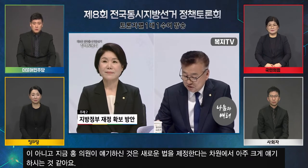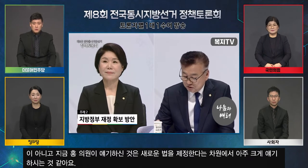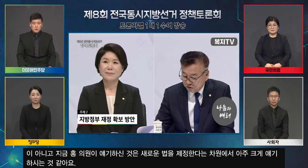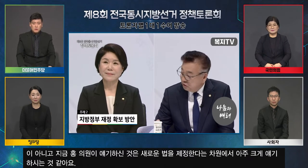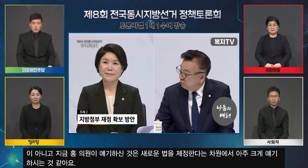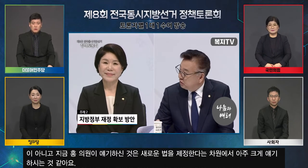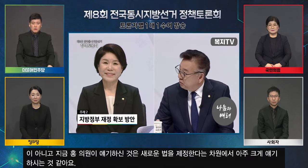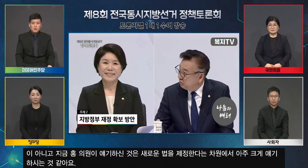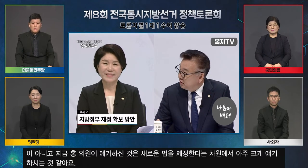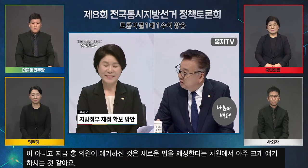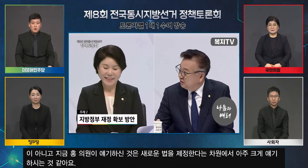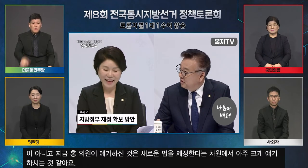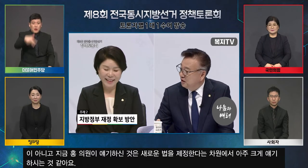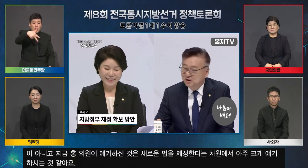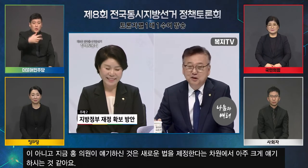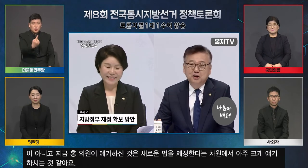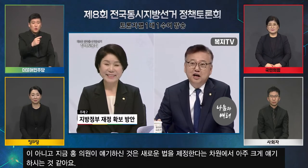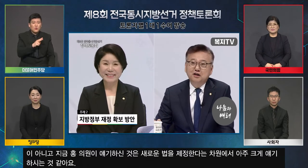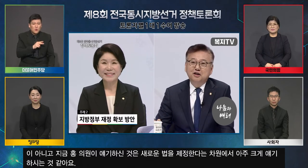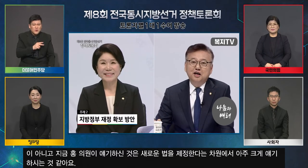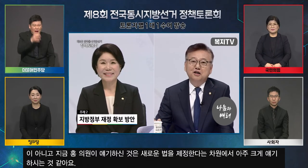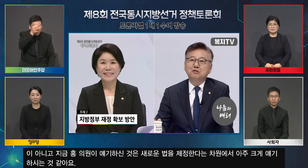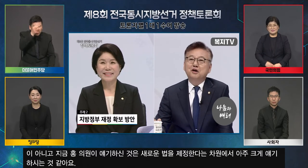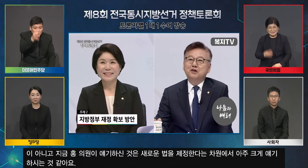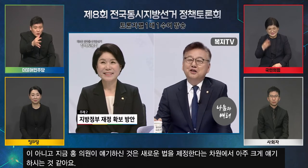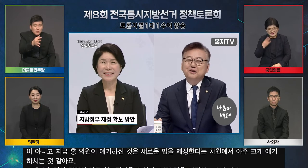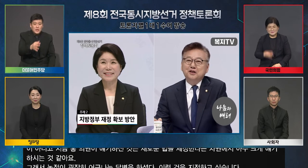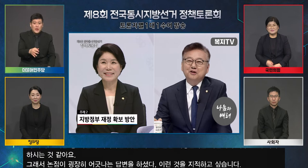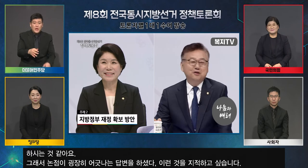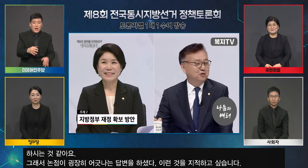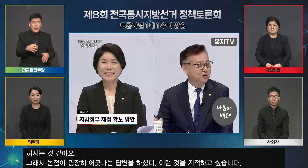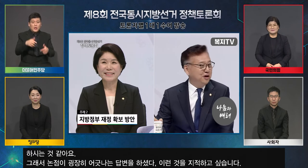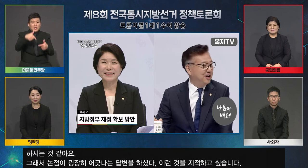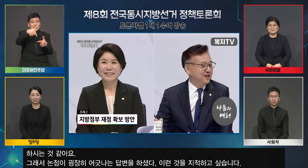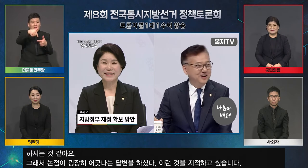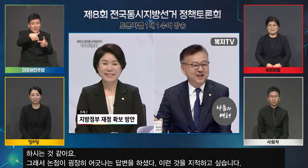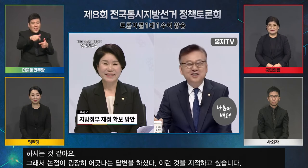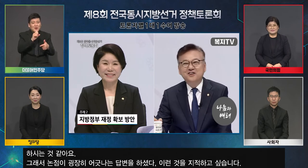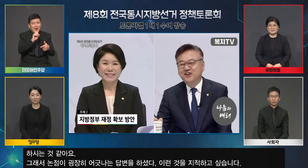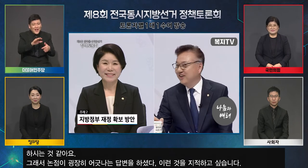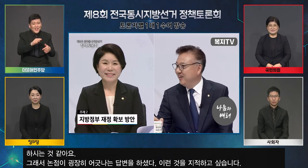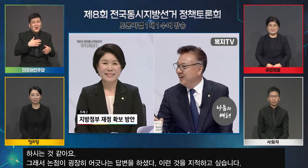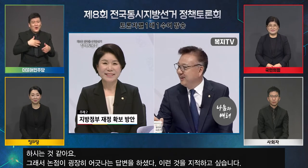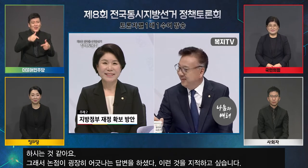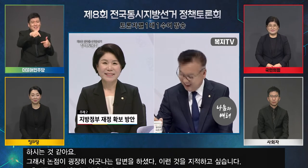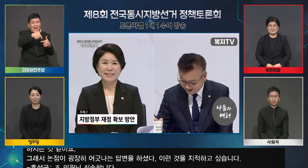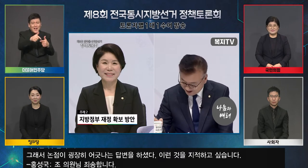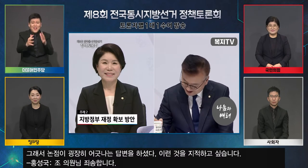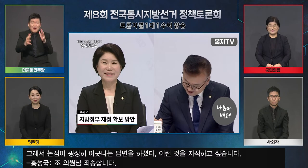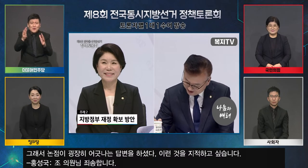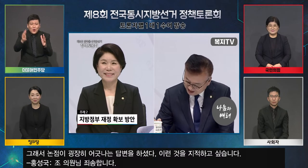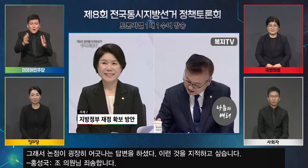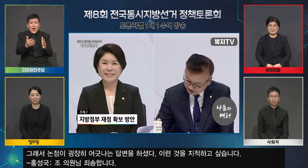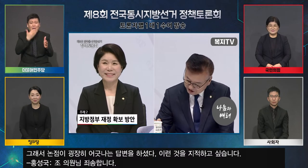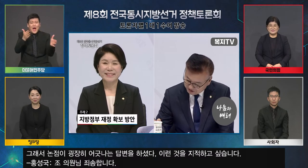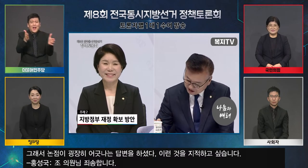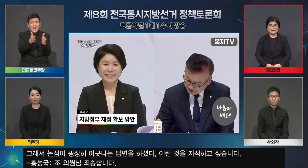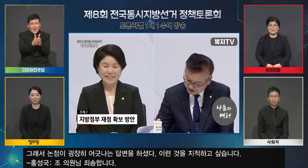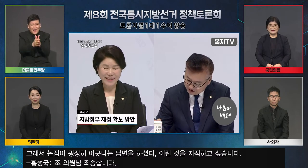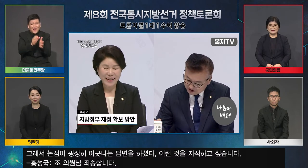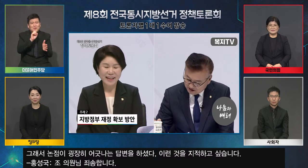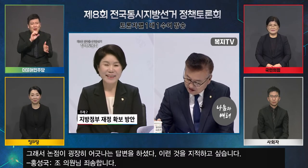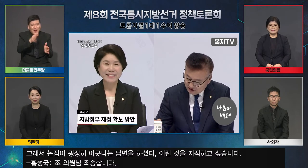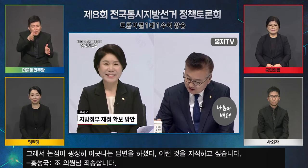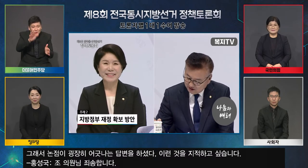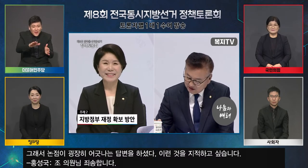조 의원님 죄송합니다. 강남이라고 했을 때는 서초나 강남구가 거기라서 양해해 주시기